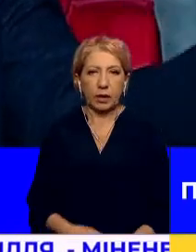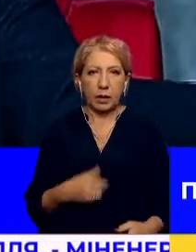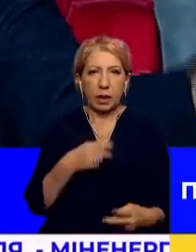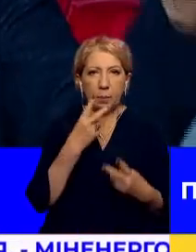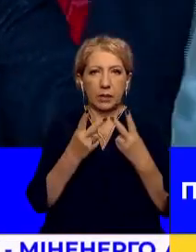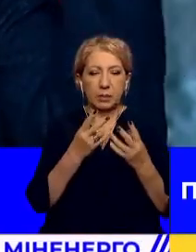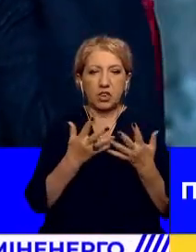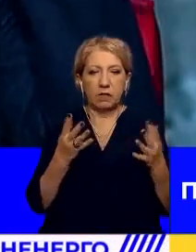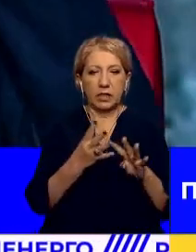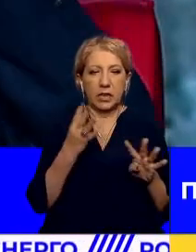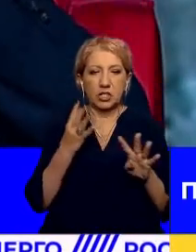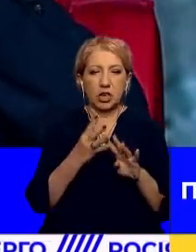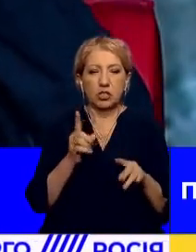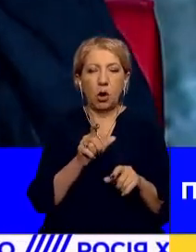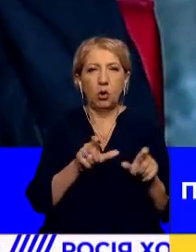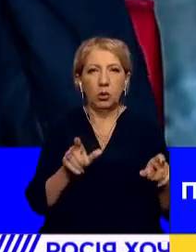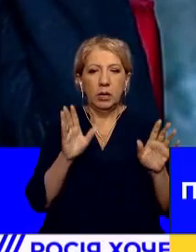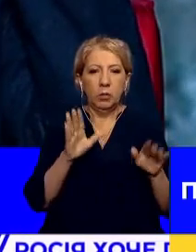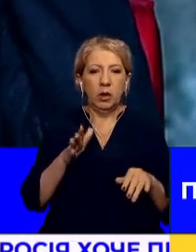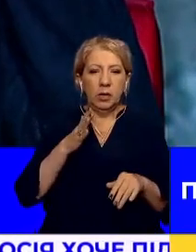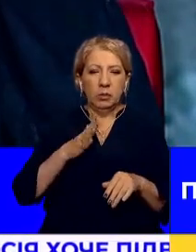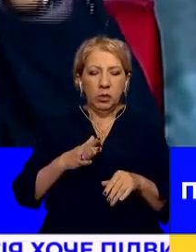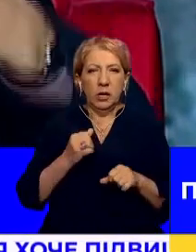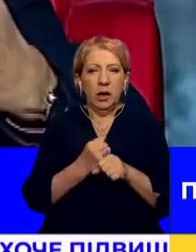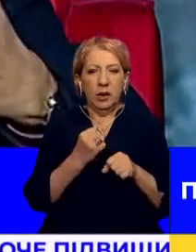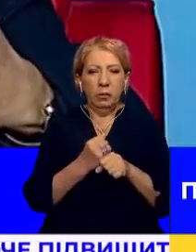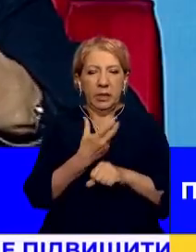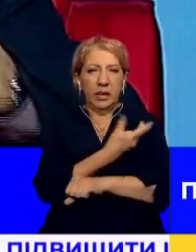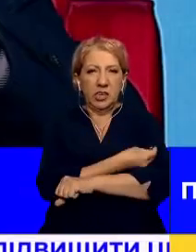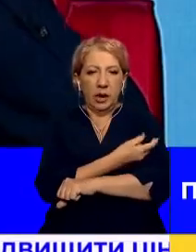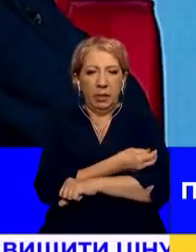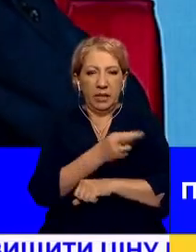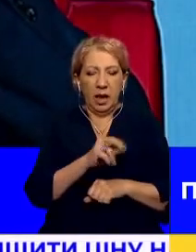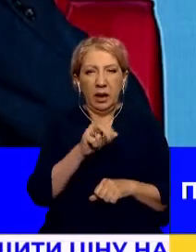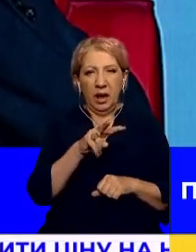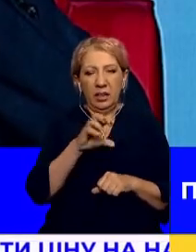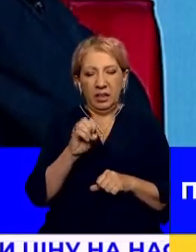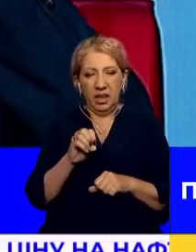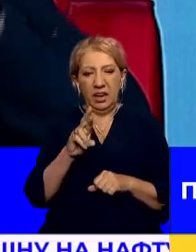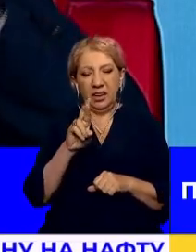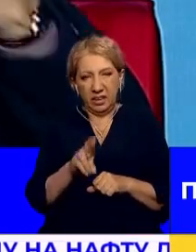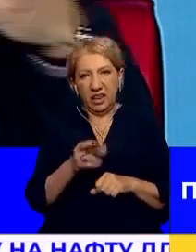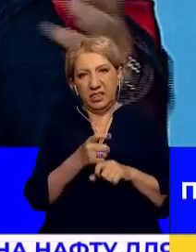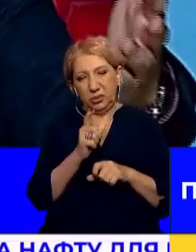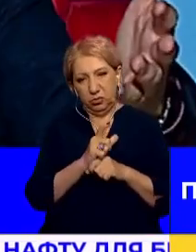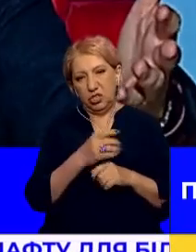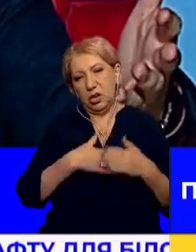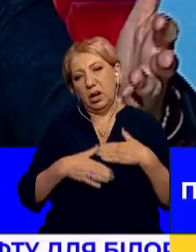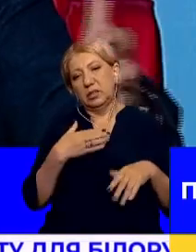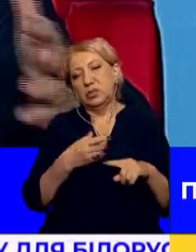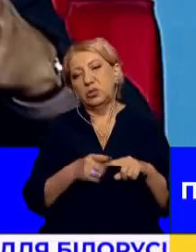черги, що люди будуть змушені робити щеплення. Але я дуже цьому